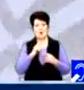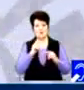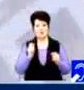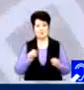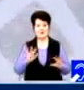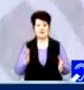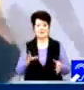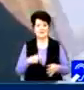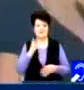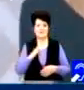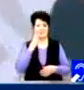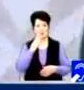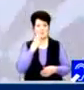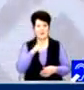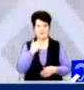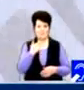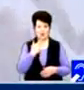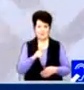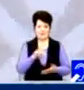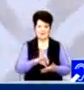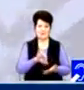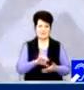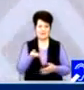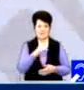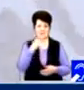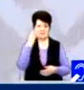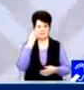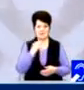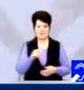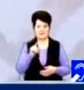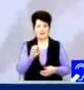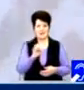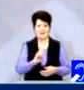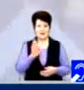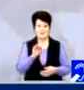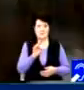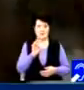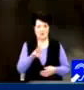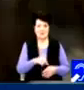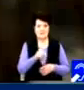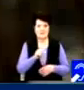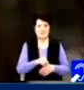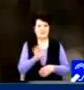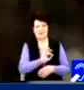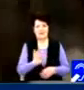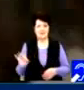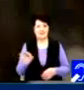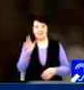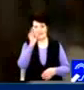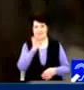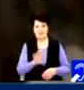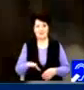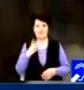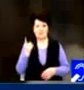matinale artista din România a vorbit și despre reprezentanta Republicii Moldova la Eurovision m am simțit extraordinar la Chișinău